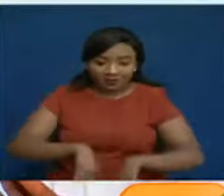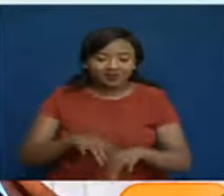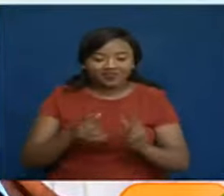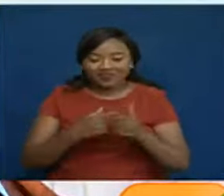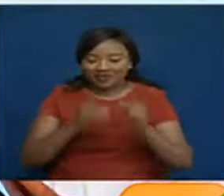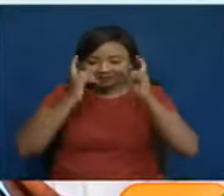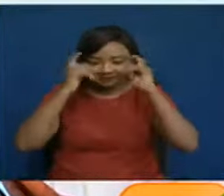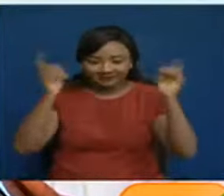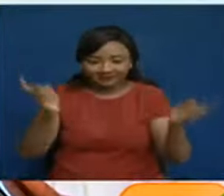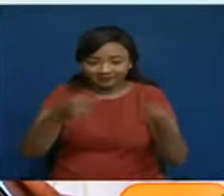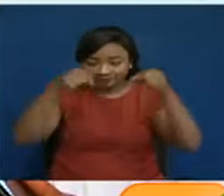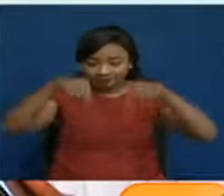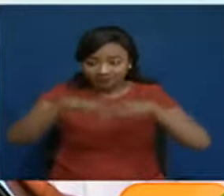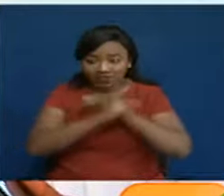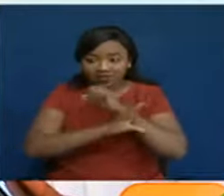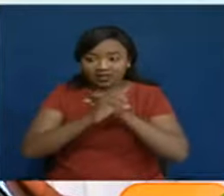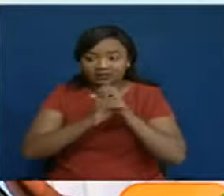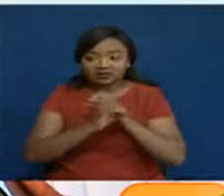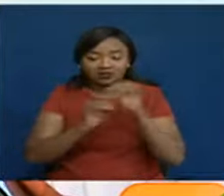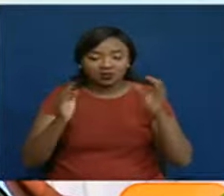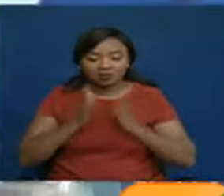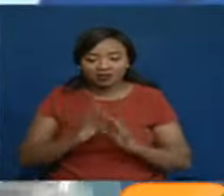country, no one is safe.